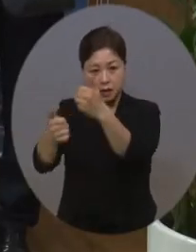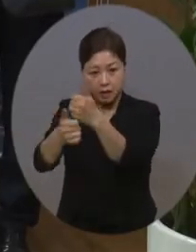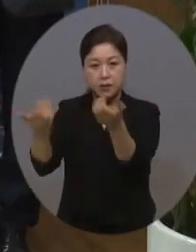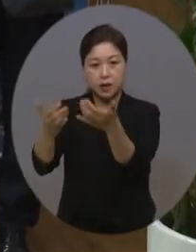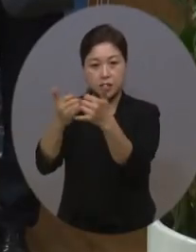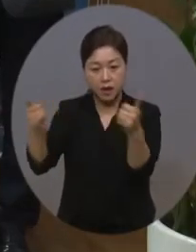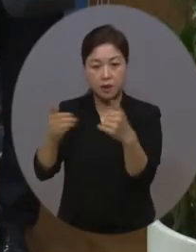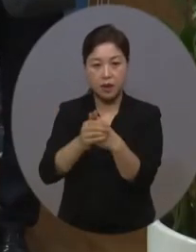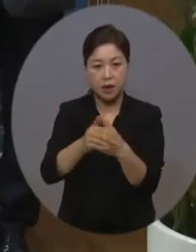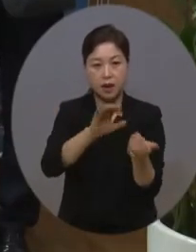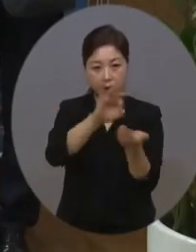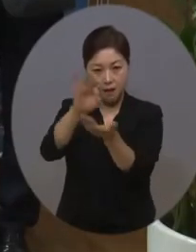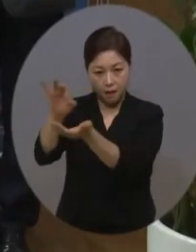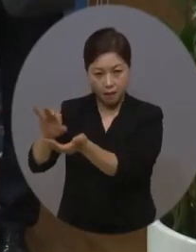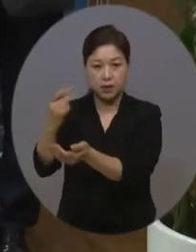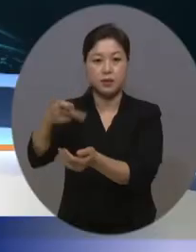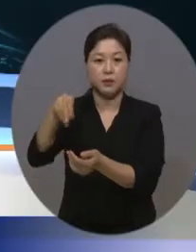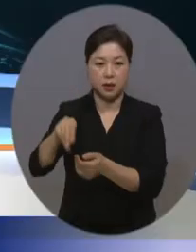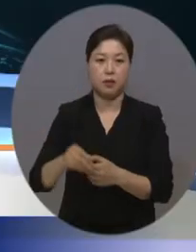원씩 지급될 계획입니다.